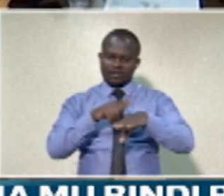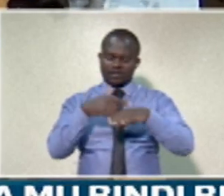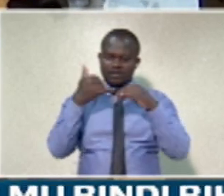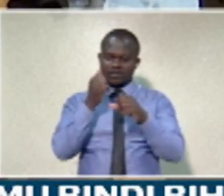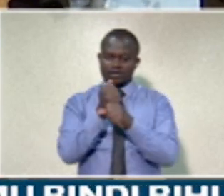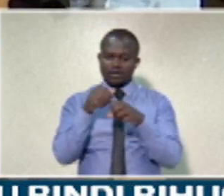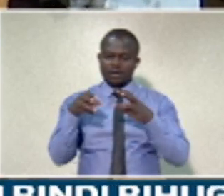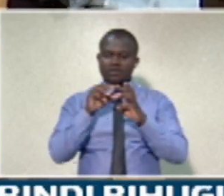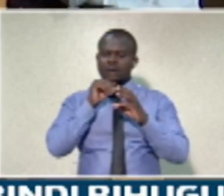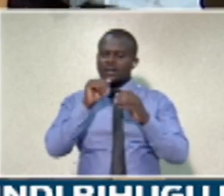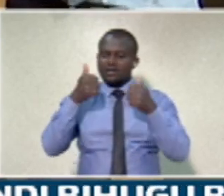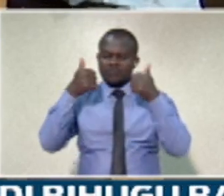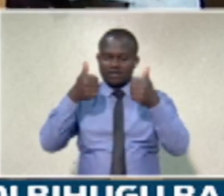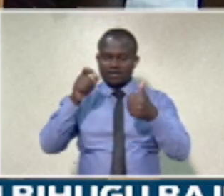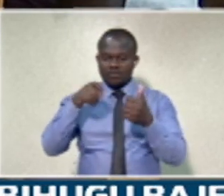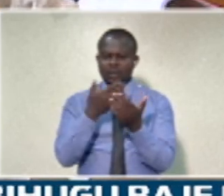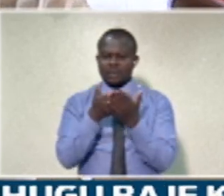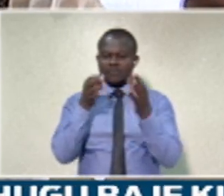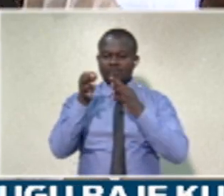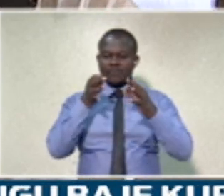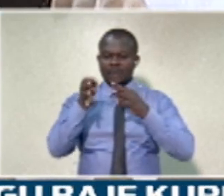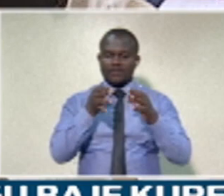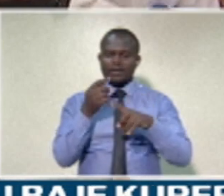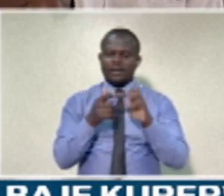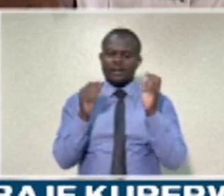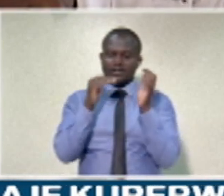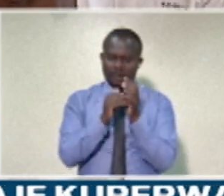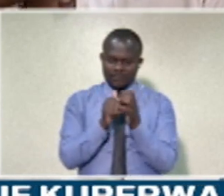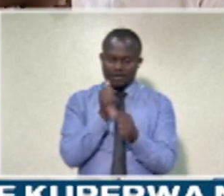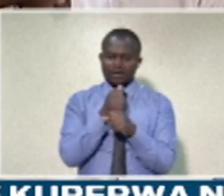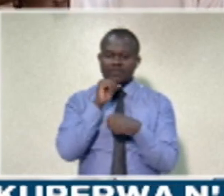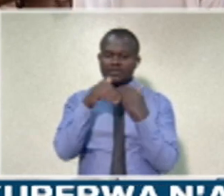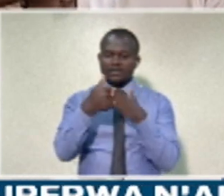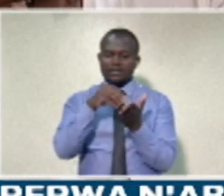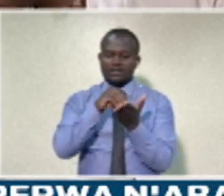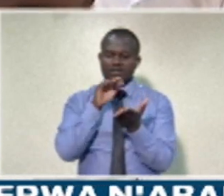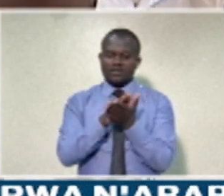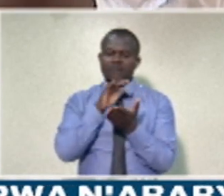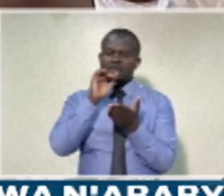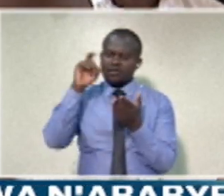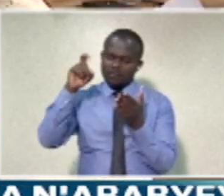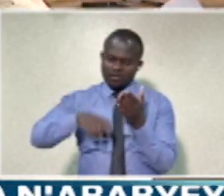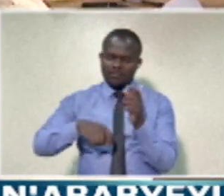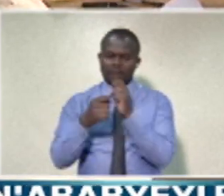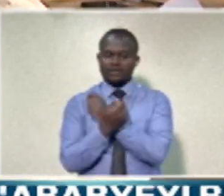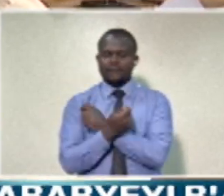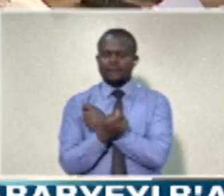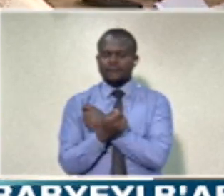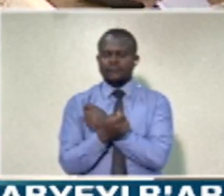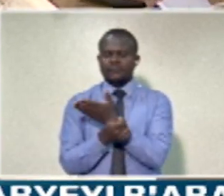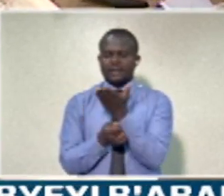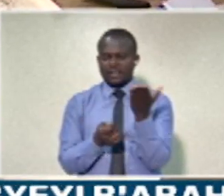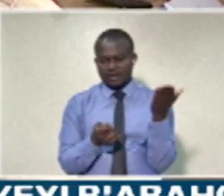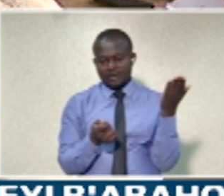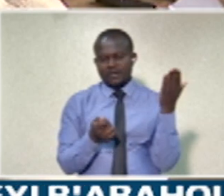ukora akazi mu buryo budakwiye akwiye gusabwa ibisobanuro, kandi ko abakozi badafite dosiye bidakwiye kandi bigomba guhinduka. Imibare